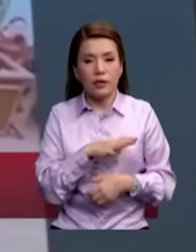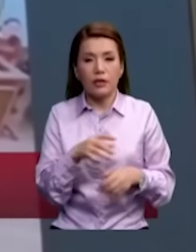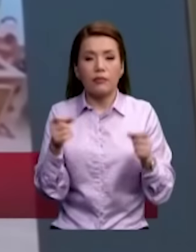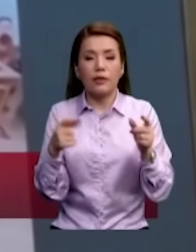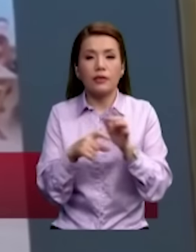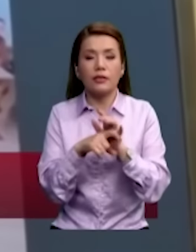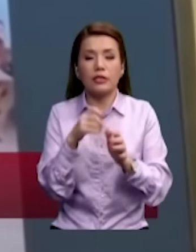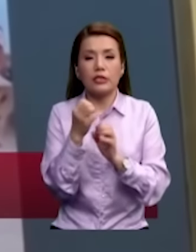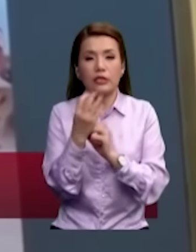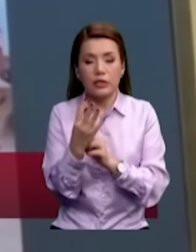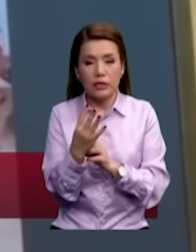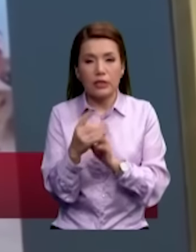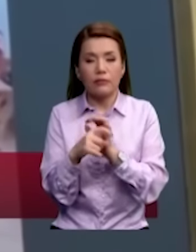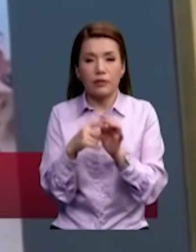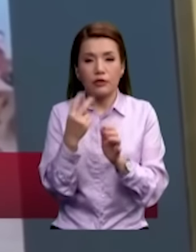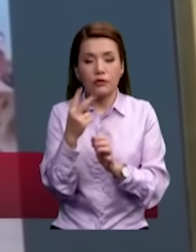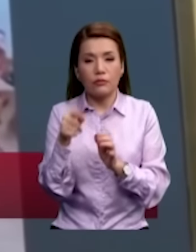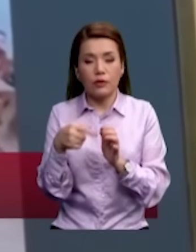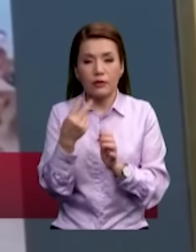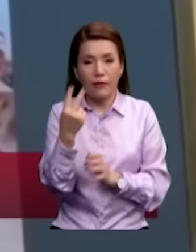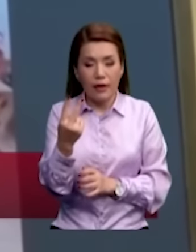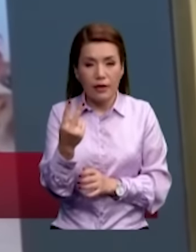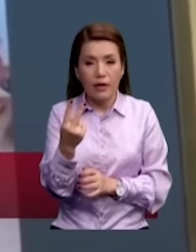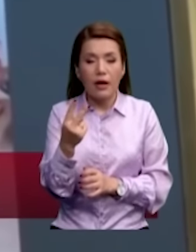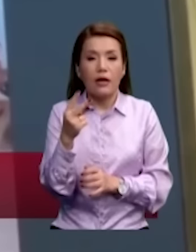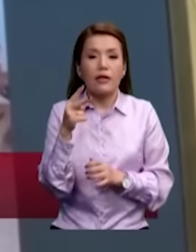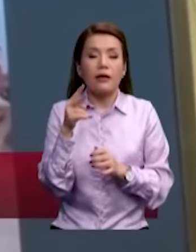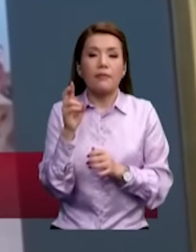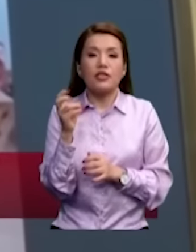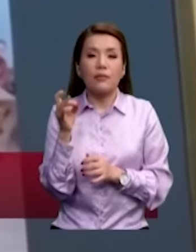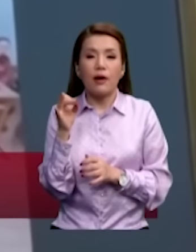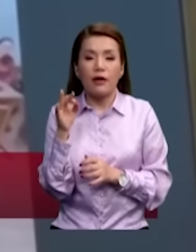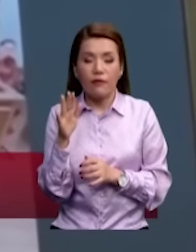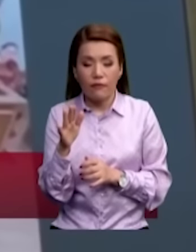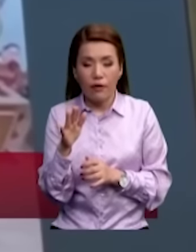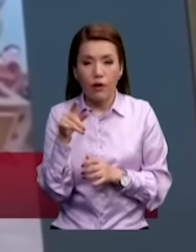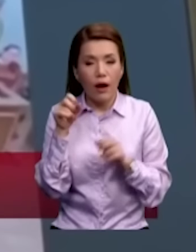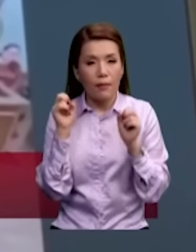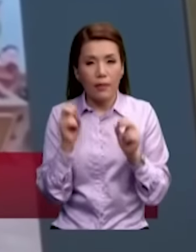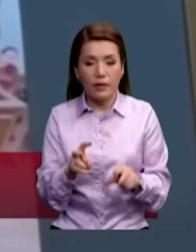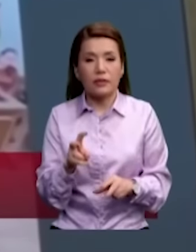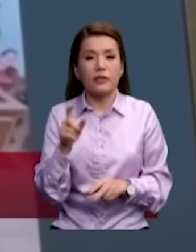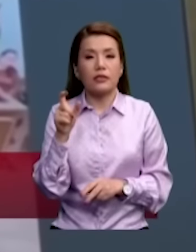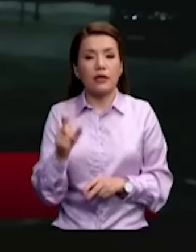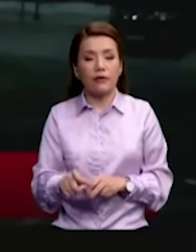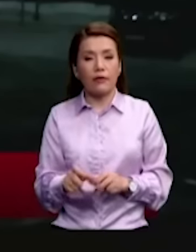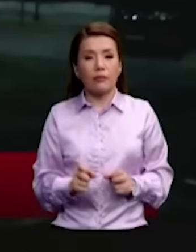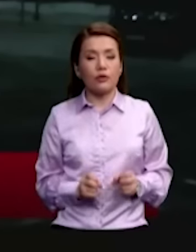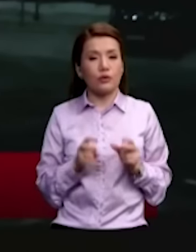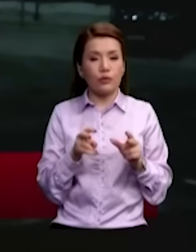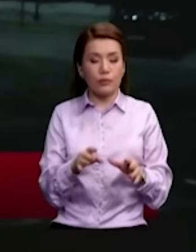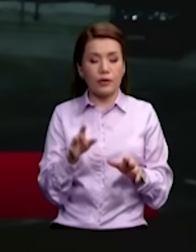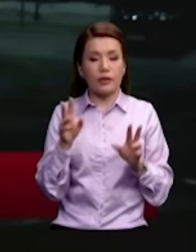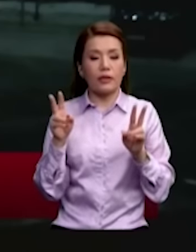со статьей 14 части 2 пункта 2 в действиях Бишимбаева усматривается опасный рецидив преступления. А